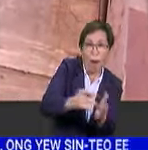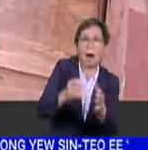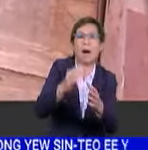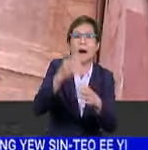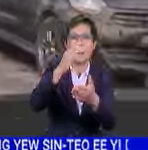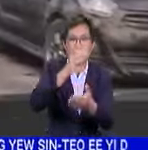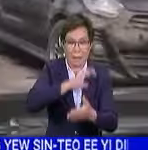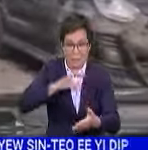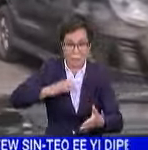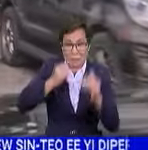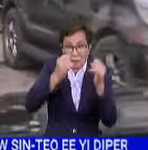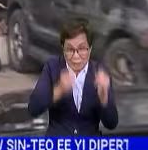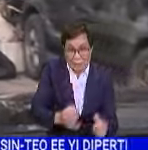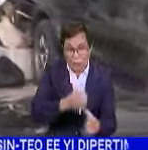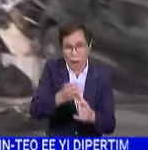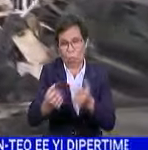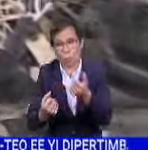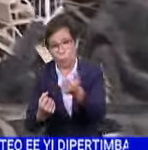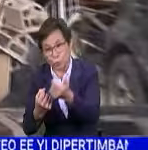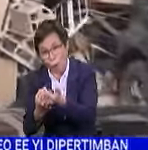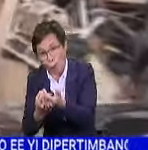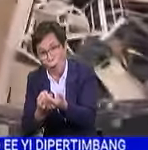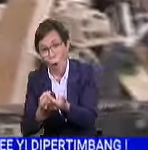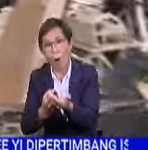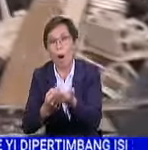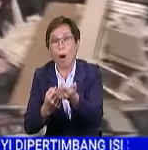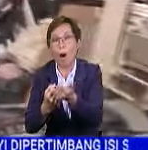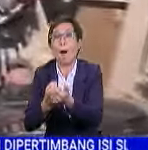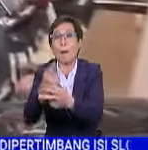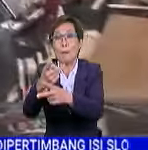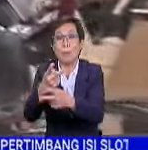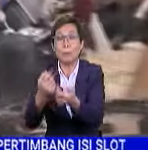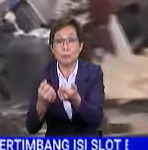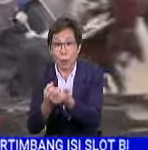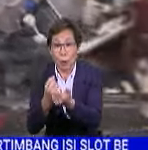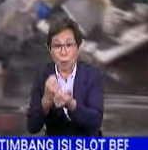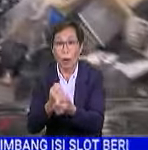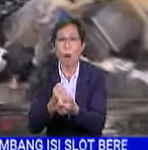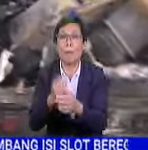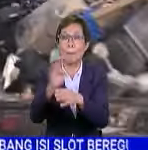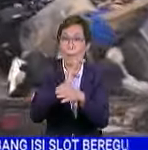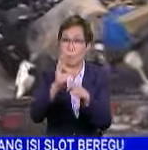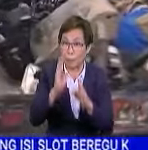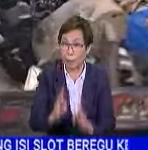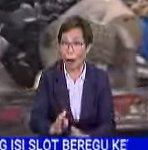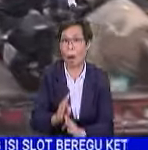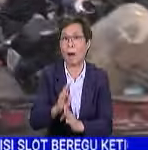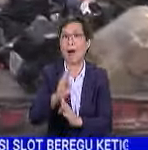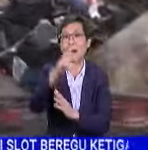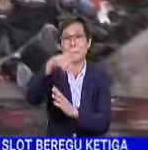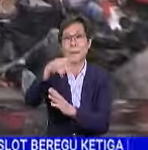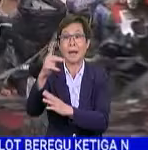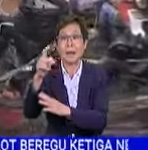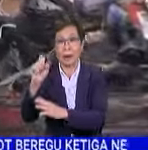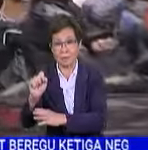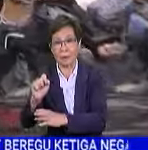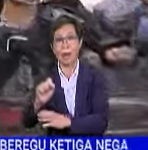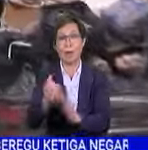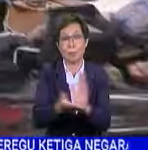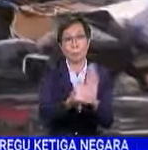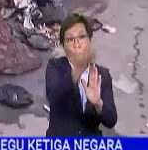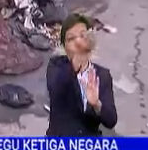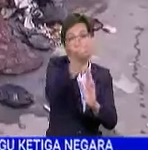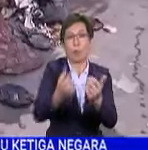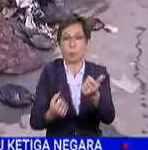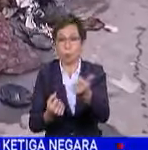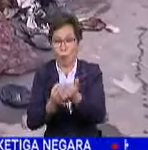serta pembiayaan kepada perusahaan mikro yang terjejas akibat banjir. BSN sebelum ini meningkatkan jumlah